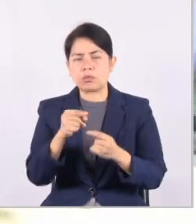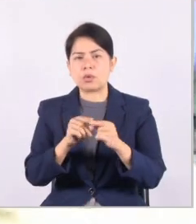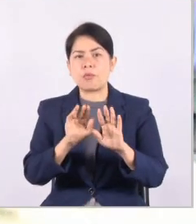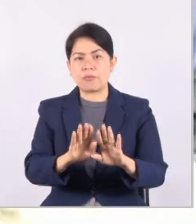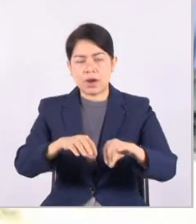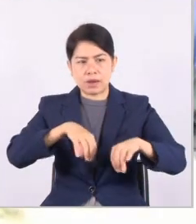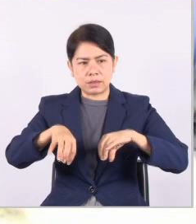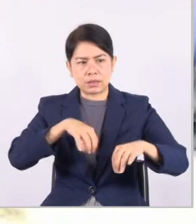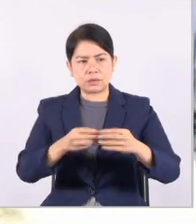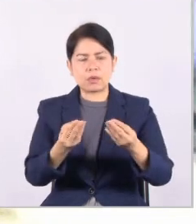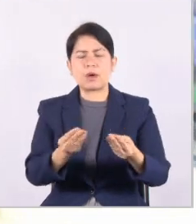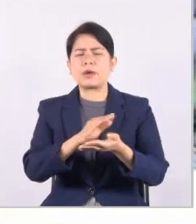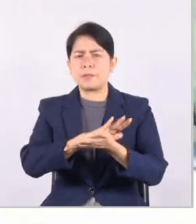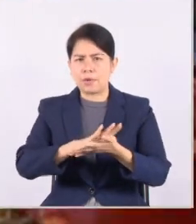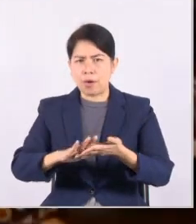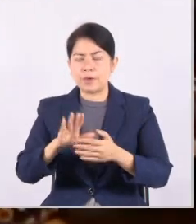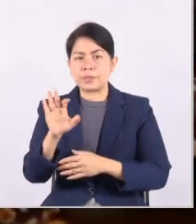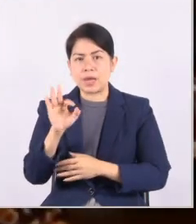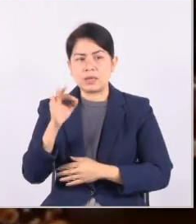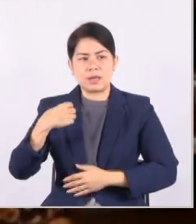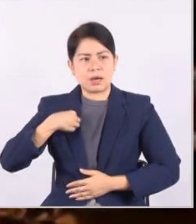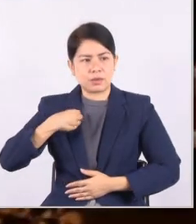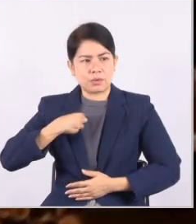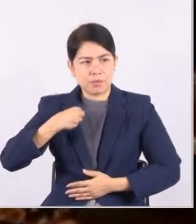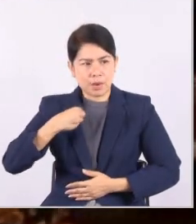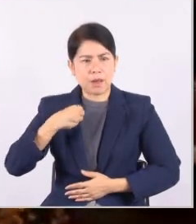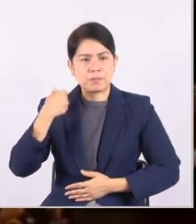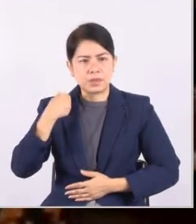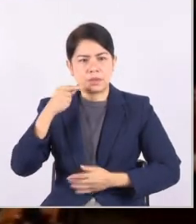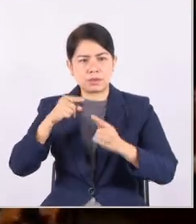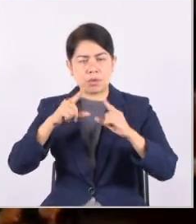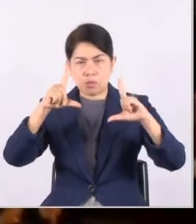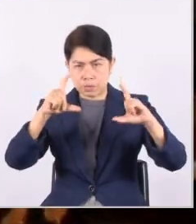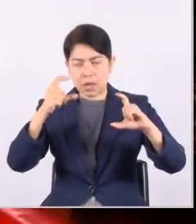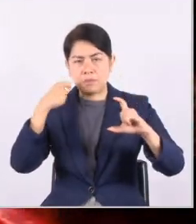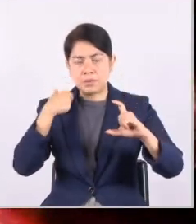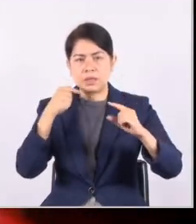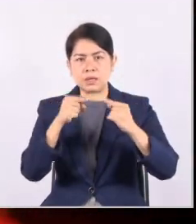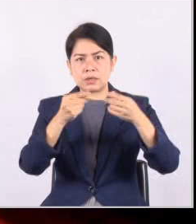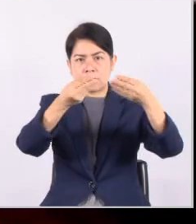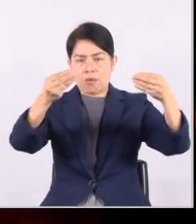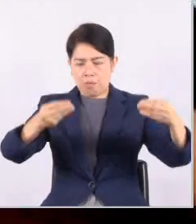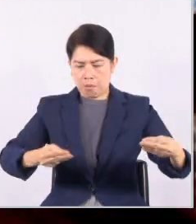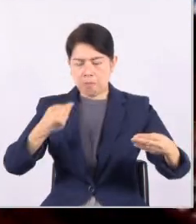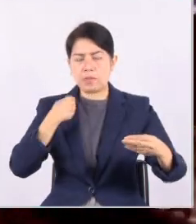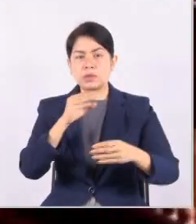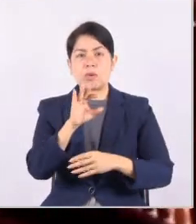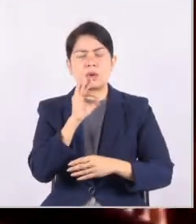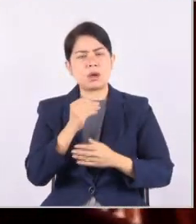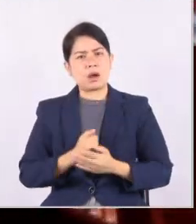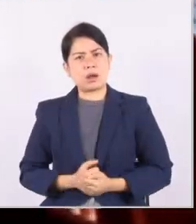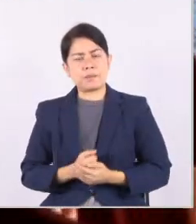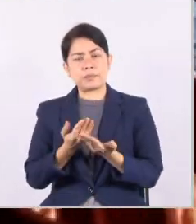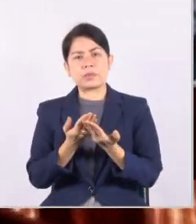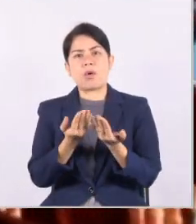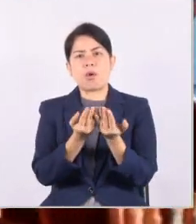ก็เลือกเสื้อผ้าที่สวมใส่เลือกรูปถ่ายเอาไว้ตั้งหน้าโลงเองด้วยญาติเนี่ยเขาตกใจบอกพี่อย่าพูดแบบ